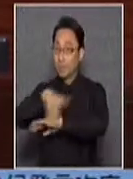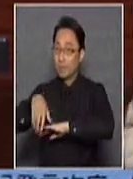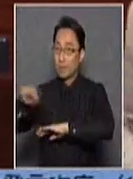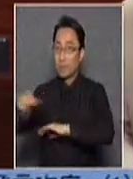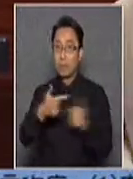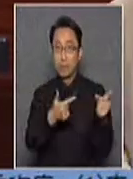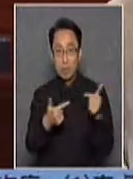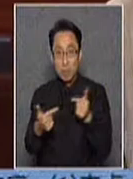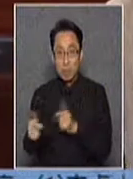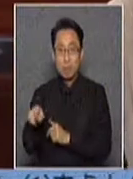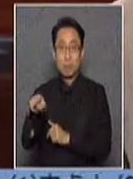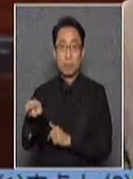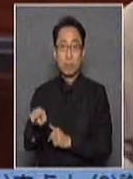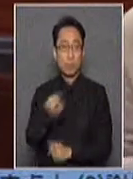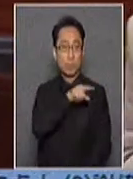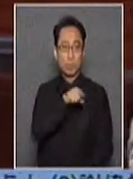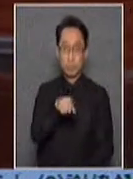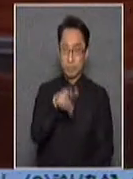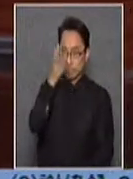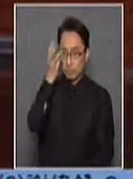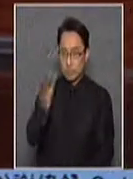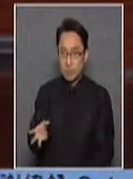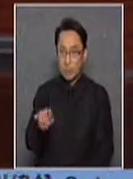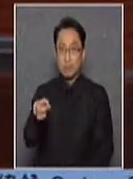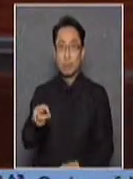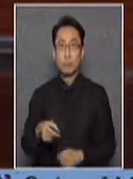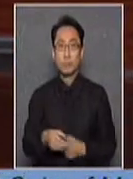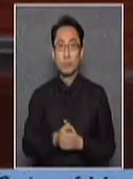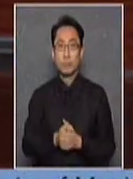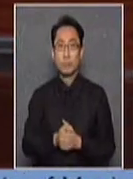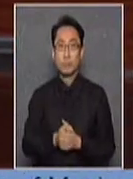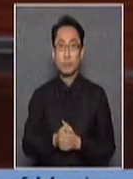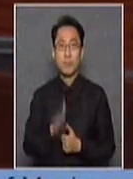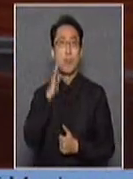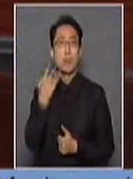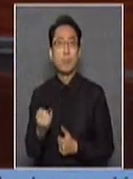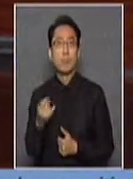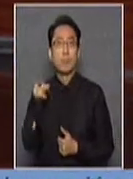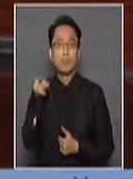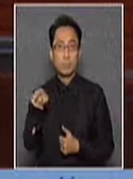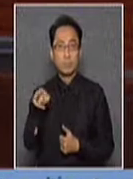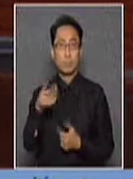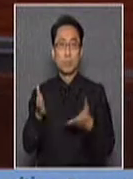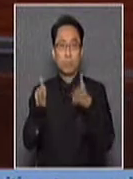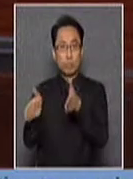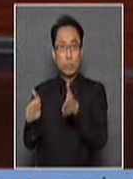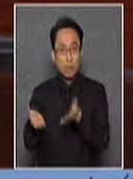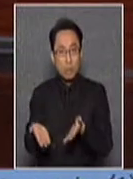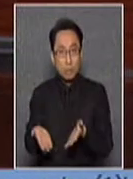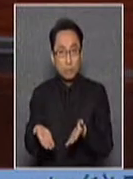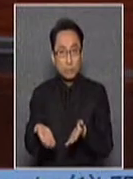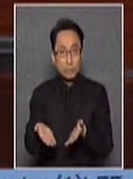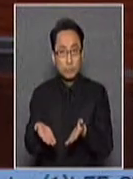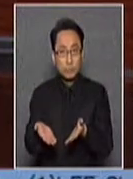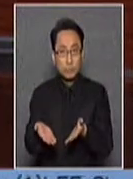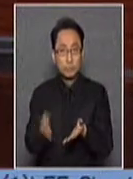承受呢一個嘅歧視同埋呢一個嘅不恰當、不合理 的對待。所以多年